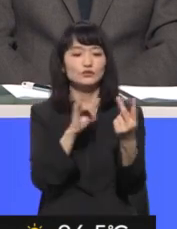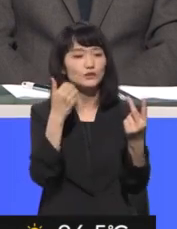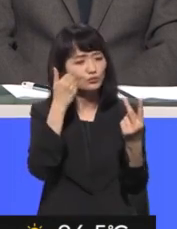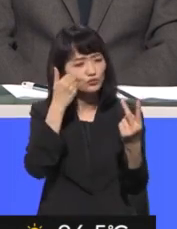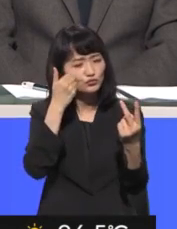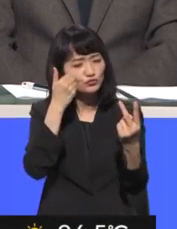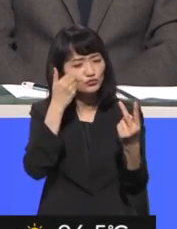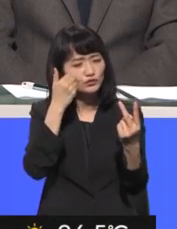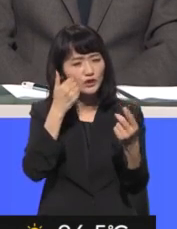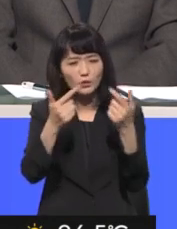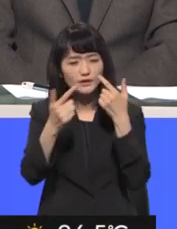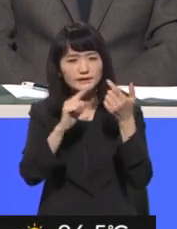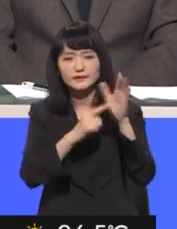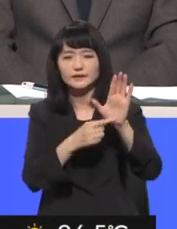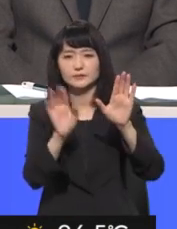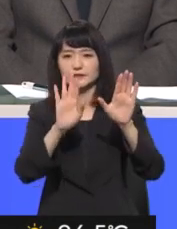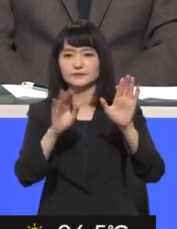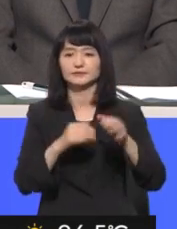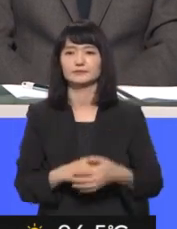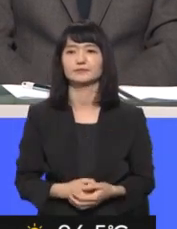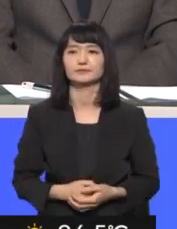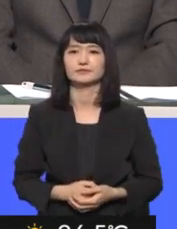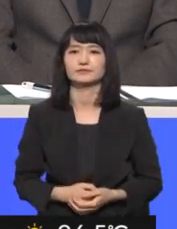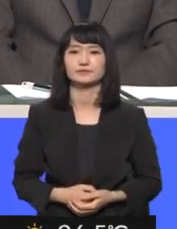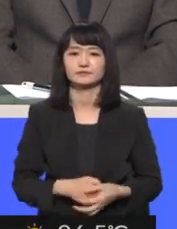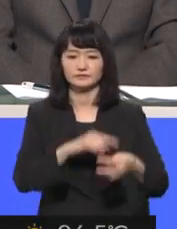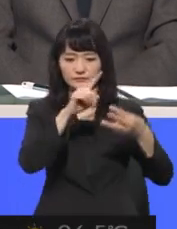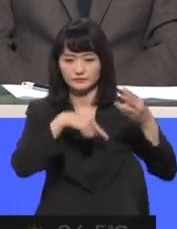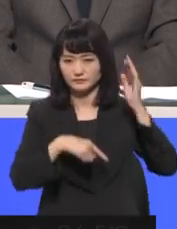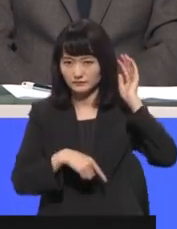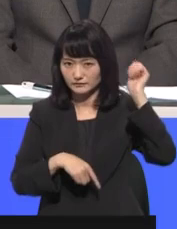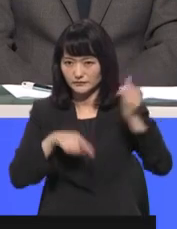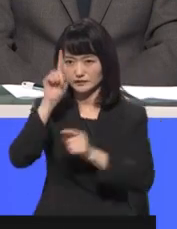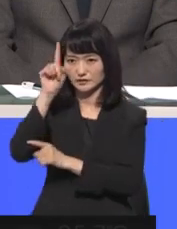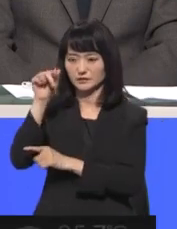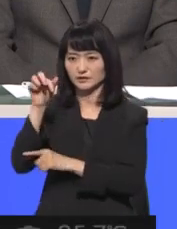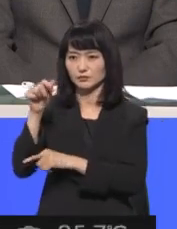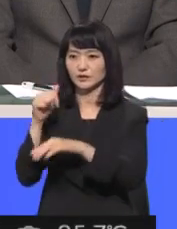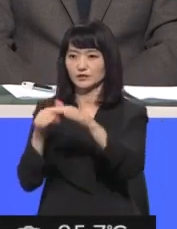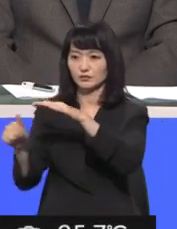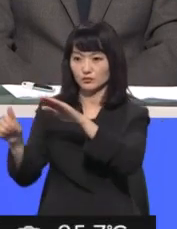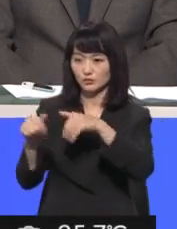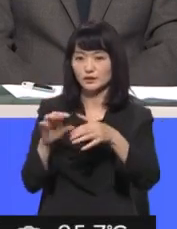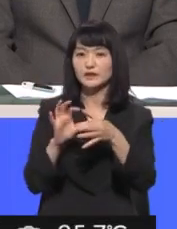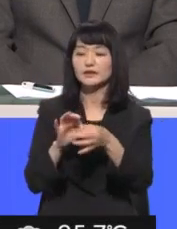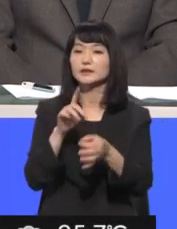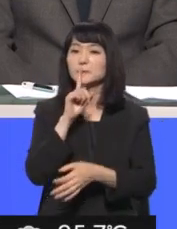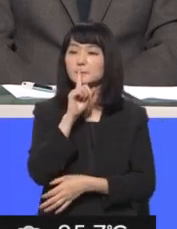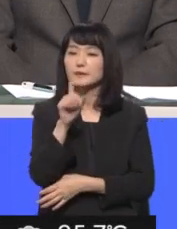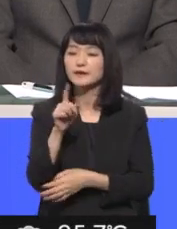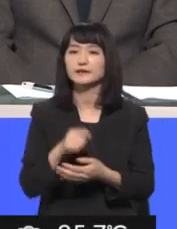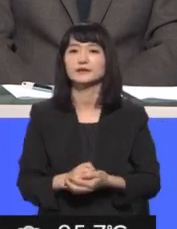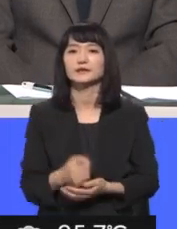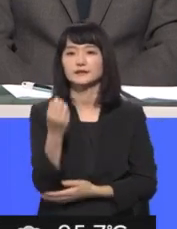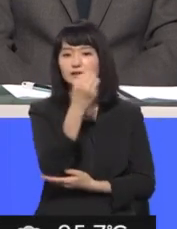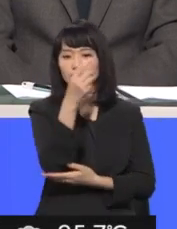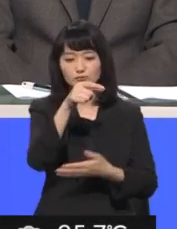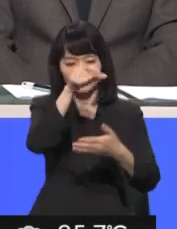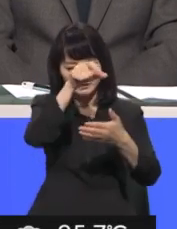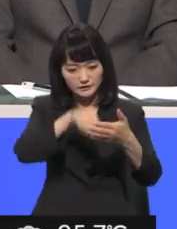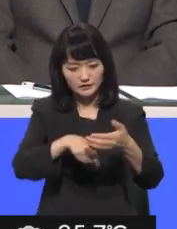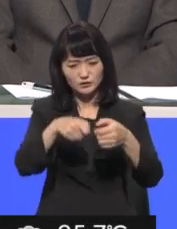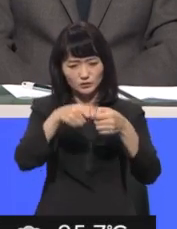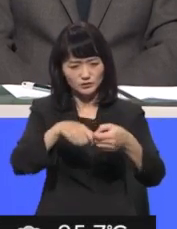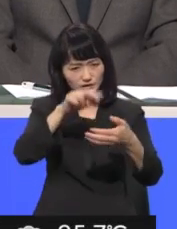해주셨고요. 심오하네. 그다음에 윤 대통령이 이재명 대표 소환 관련해서 언급한 부분 있잖아요. 기사를 네. 꼼꼼히 보지 못했다라는